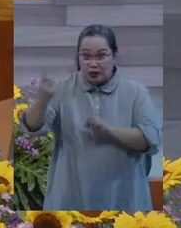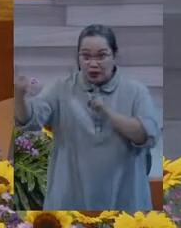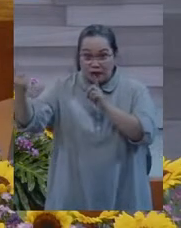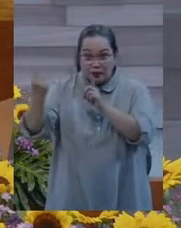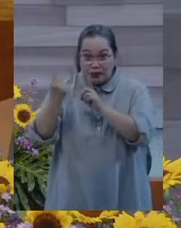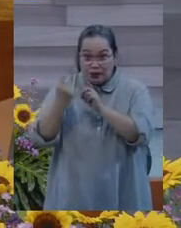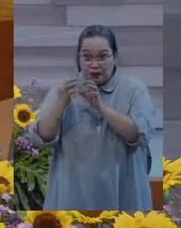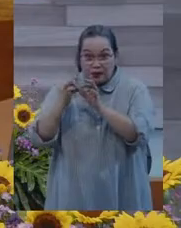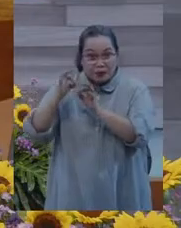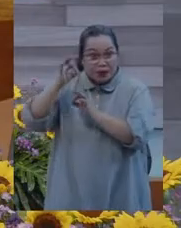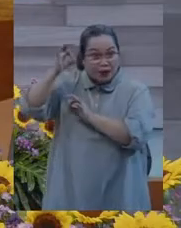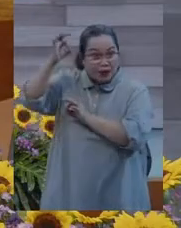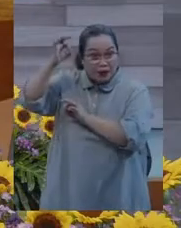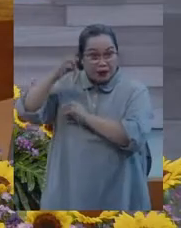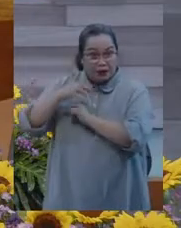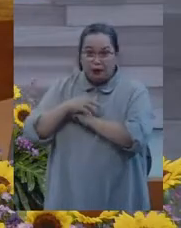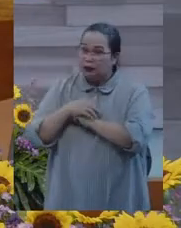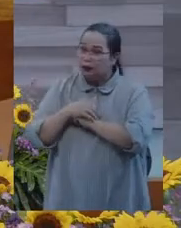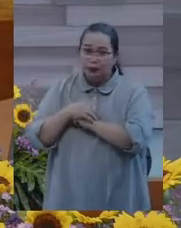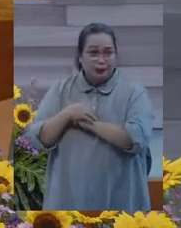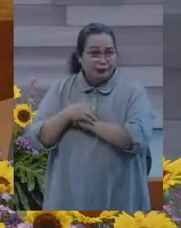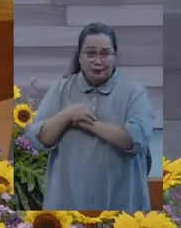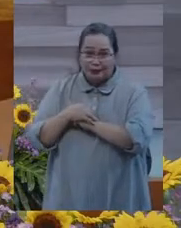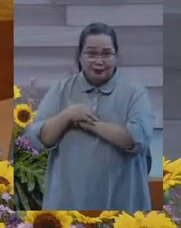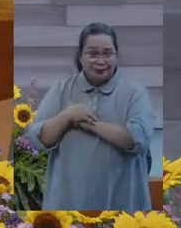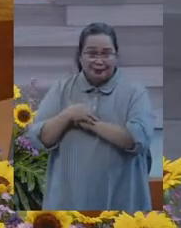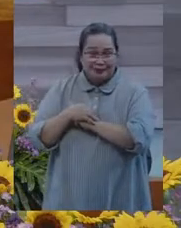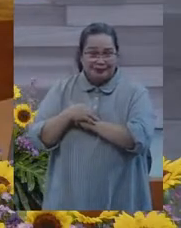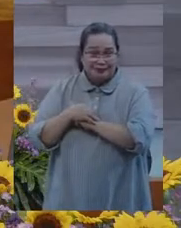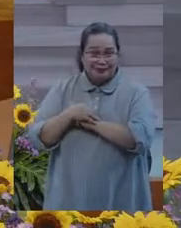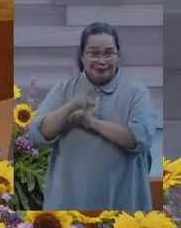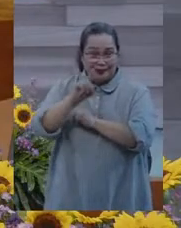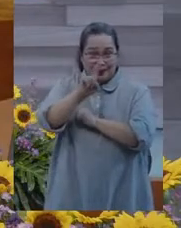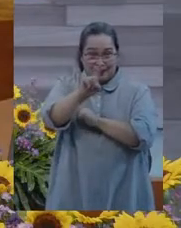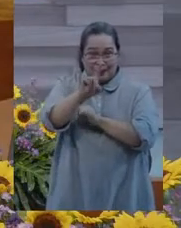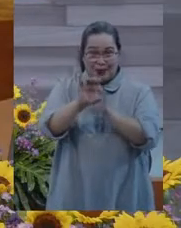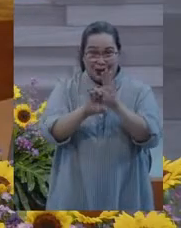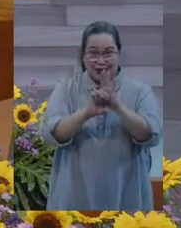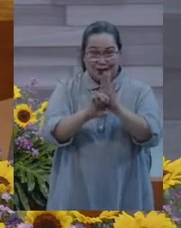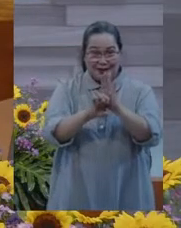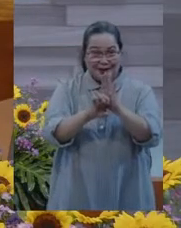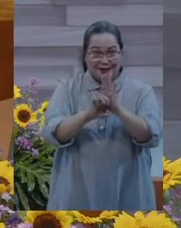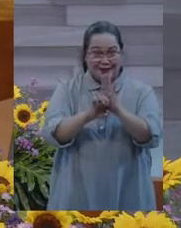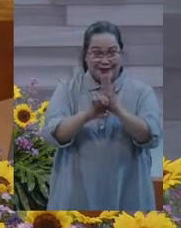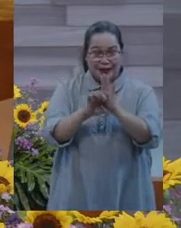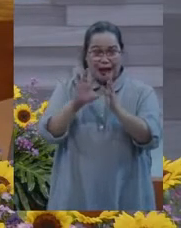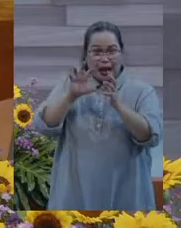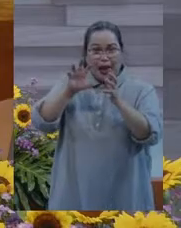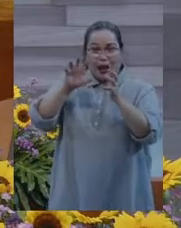na spiritual being. So ito pong example na to ay isang hyperbole,